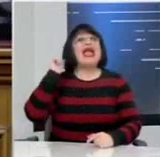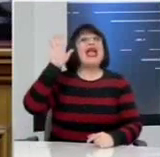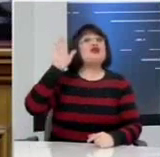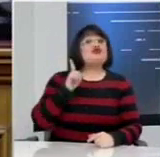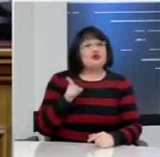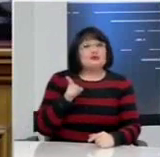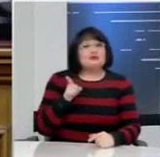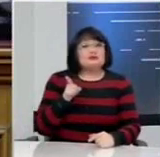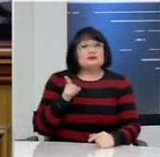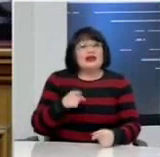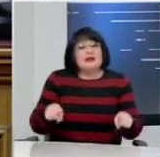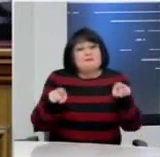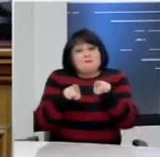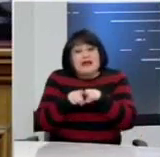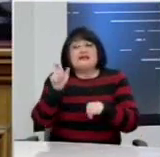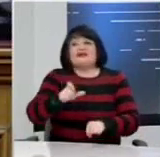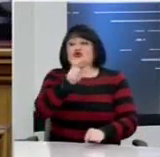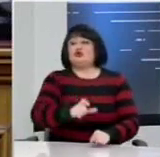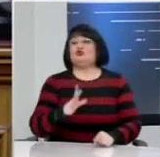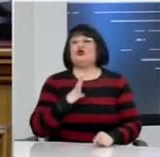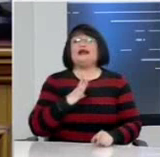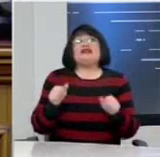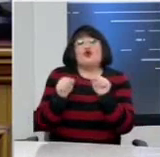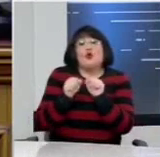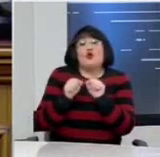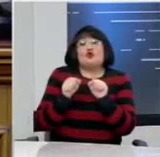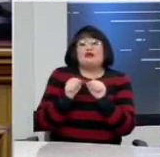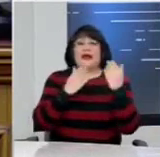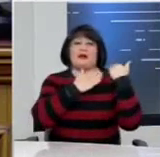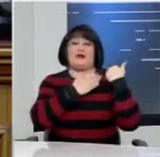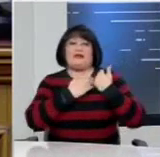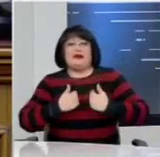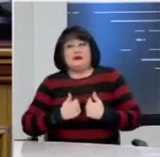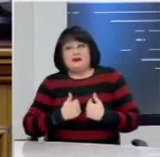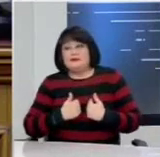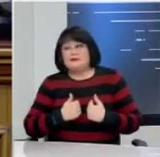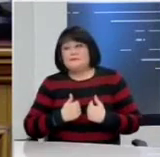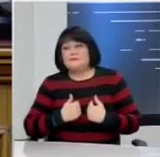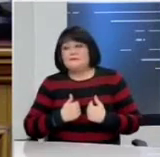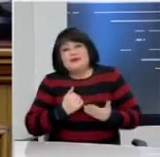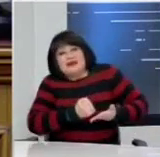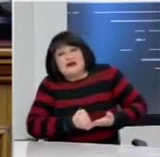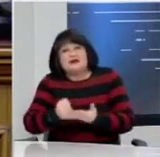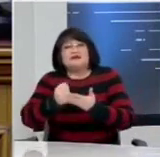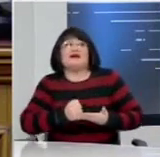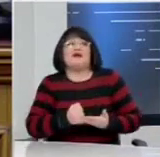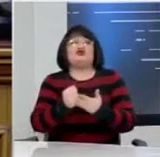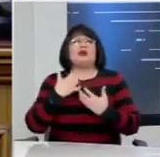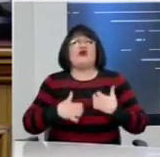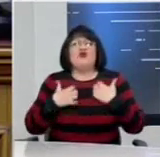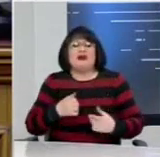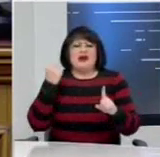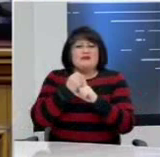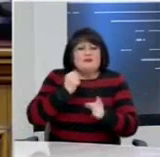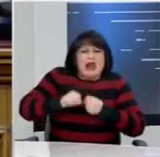τη Βουλή, δίπλα στους πολίτες, με την ευθύνη μας να στηρίζουμε τις αγωνίες τους, τους αγώνες